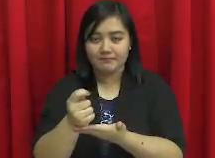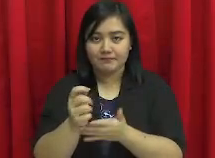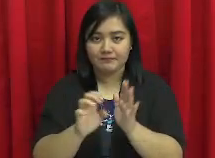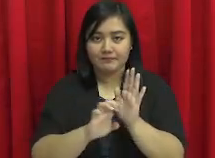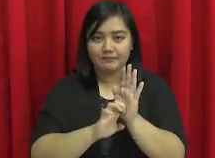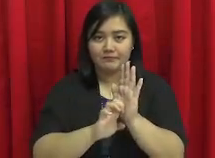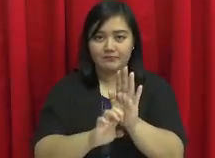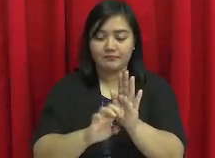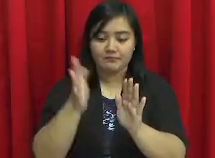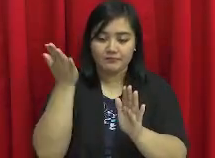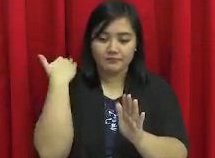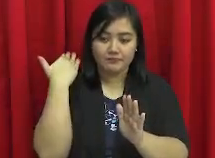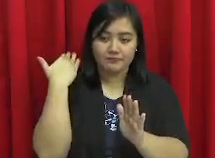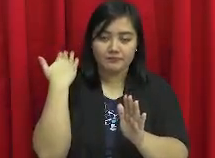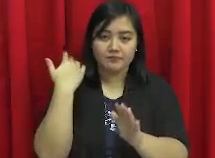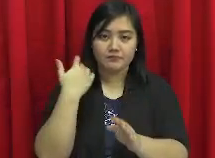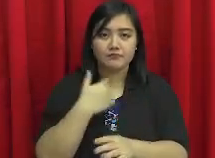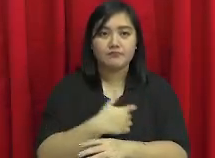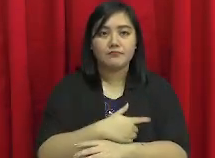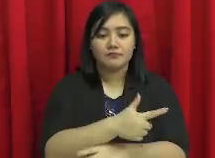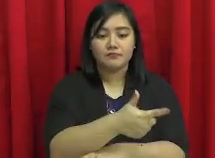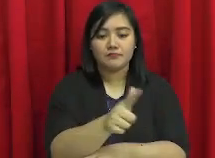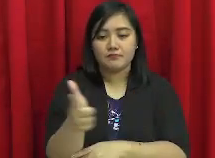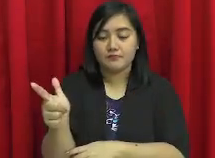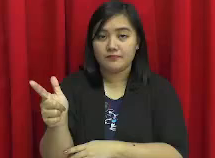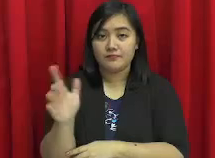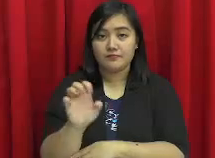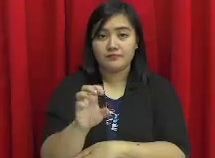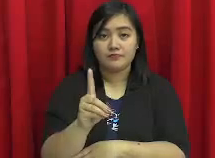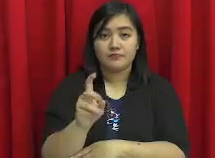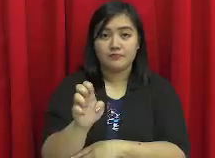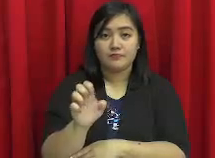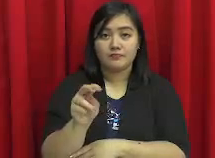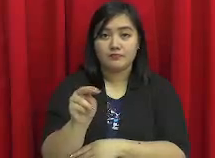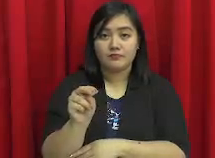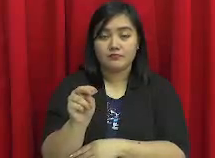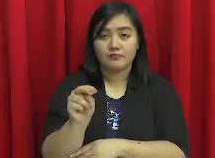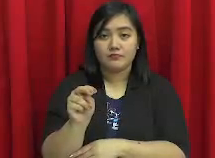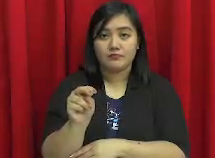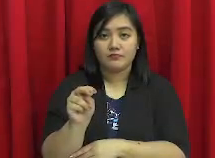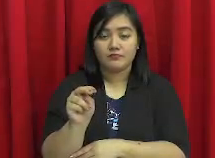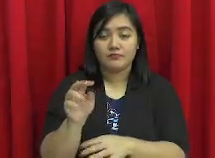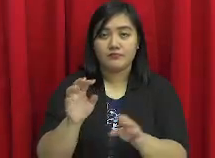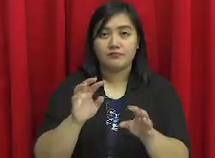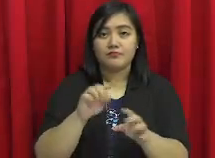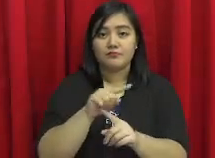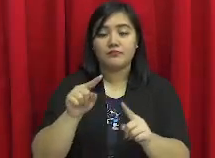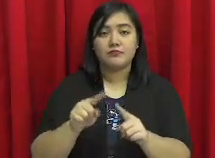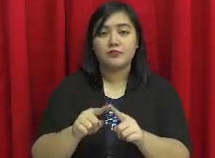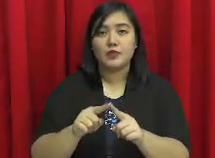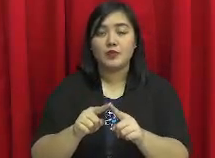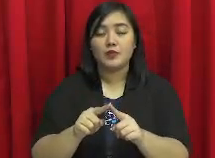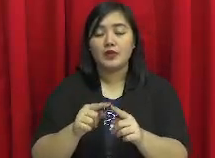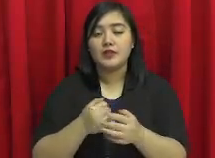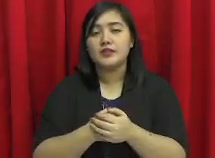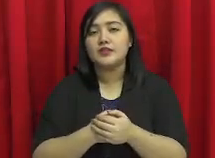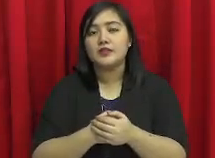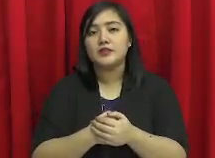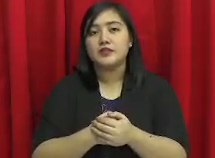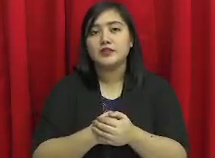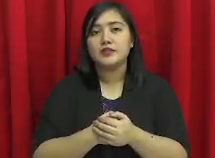Garden of Eden. Noong nagkasala po ang tao, magamat sa istorya, makikita natin, it was Eve who got